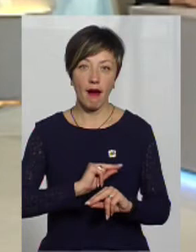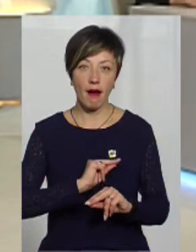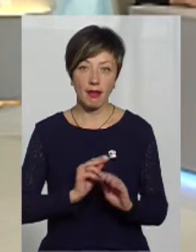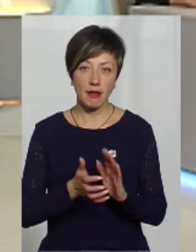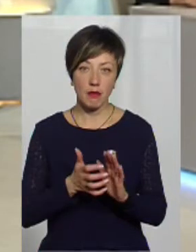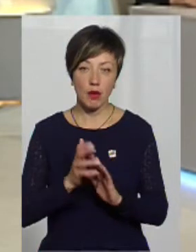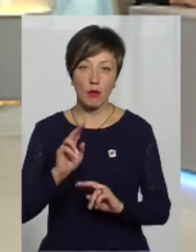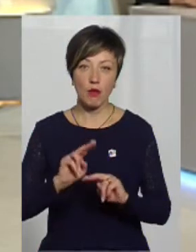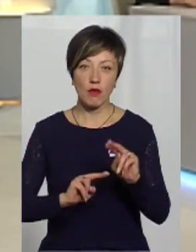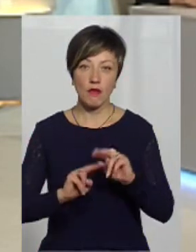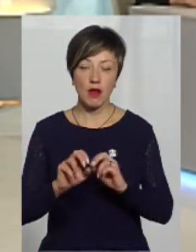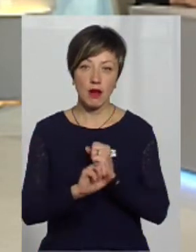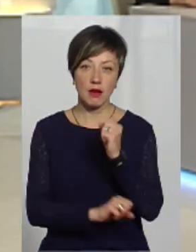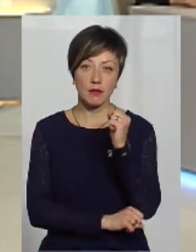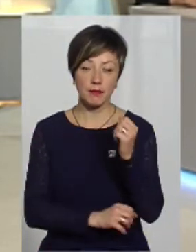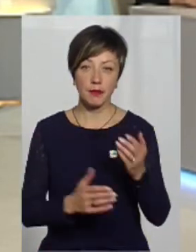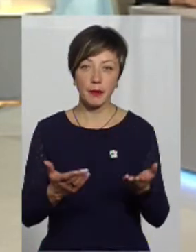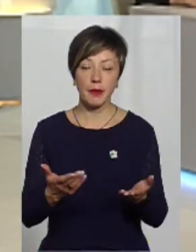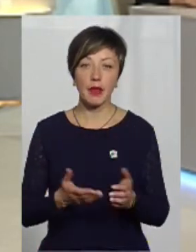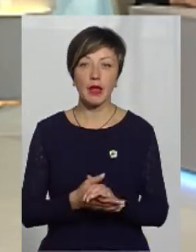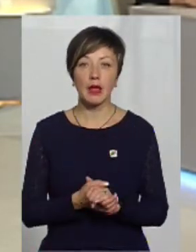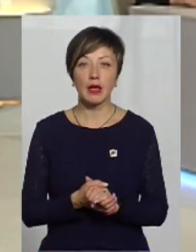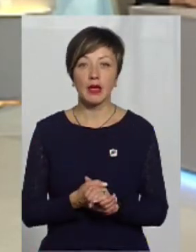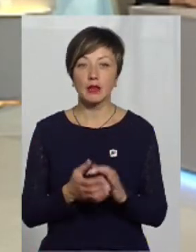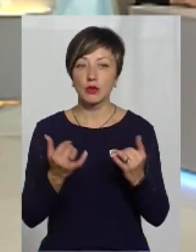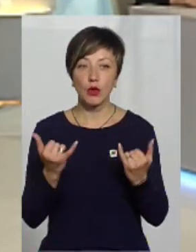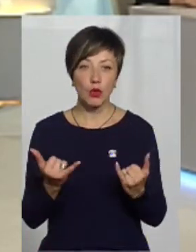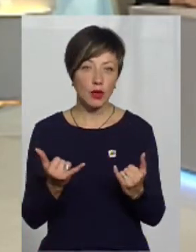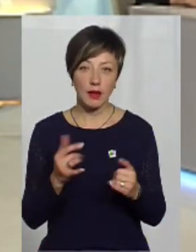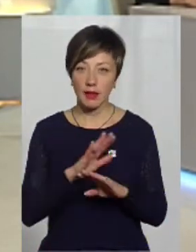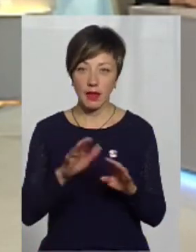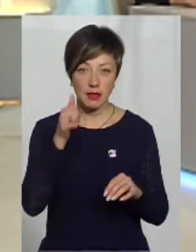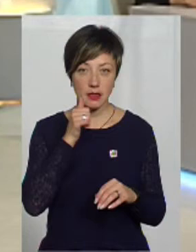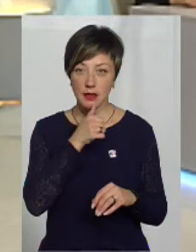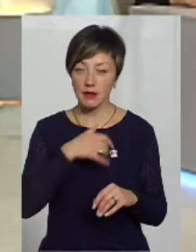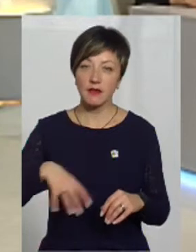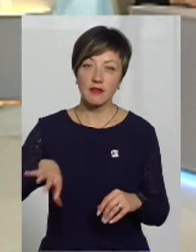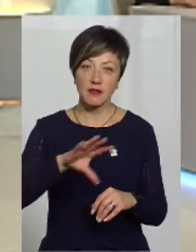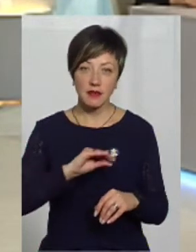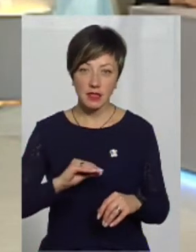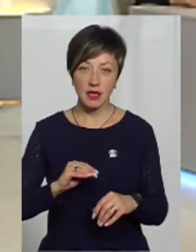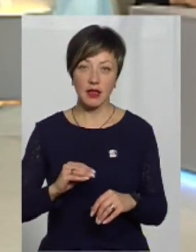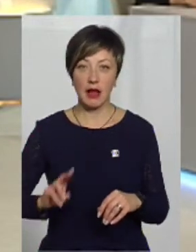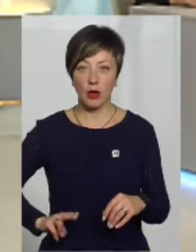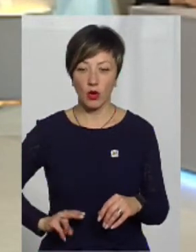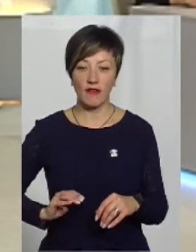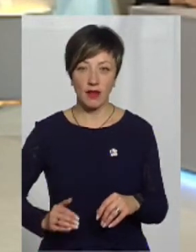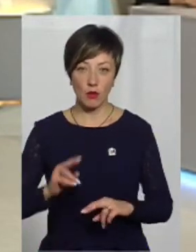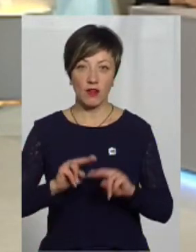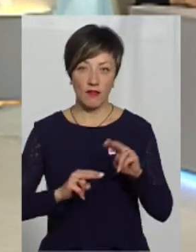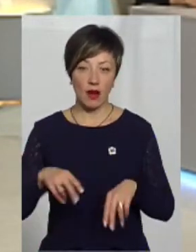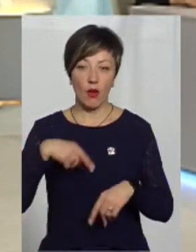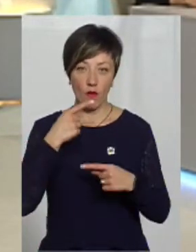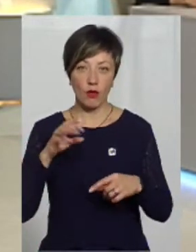із будівельними працівниками в будівельній сфері. Це сьогодні не секрет, всі підрядчики про це говорять. Але,